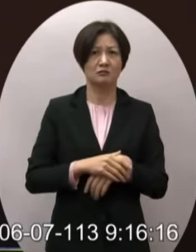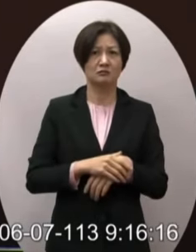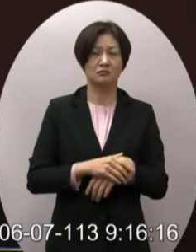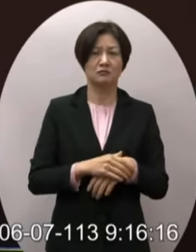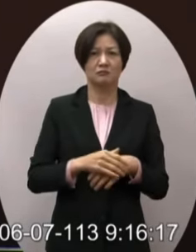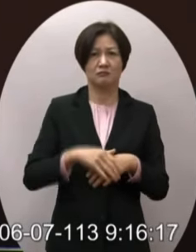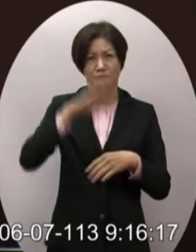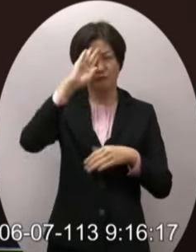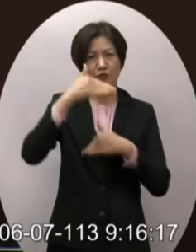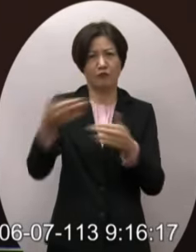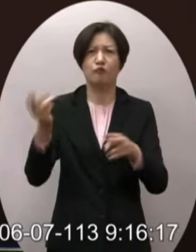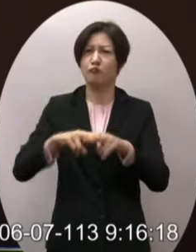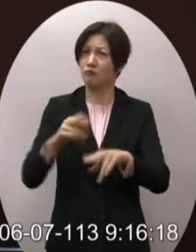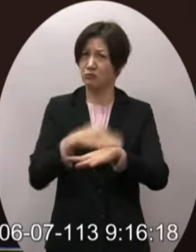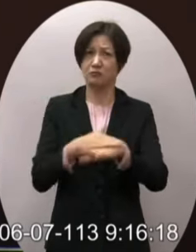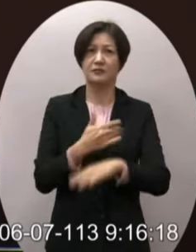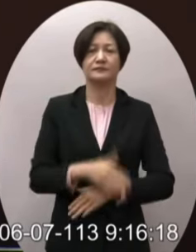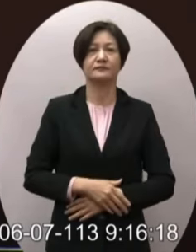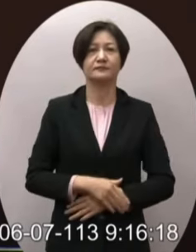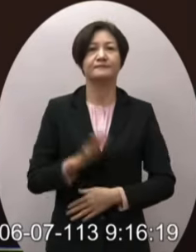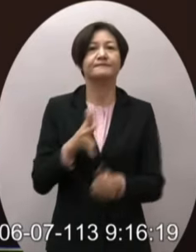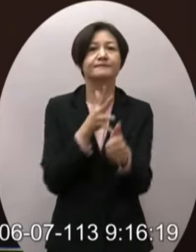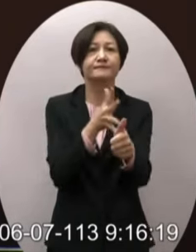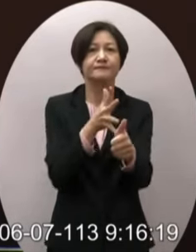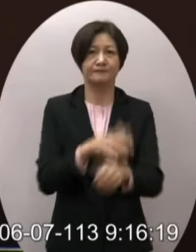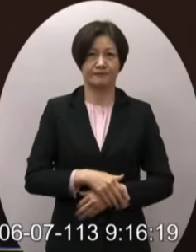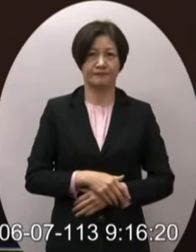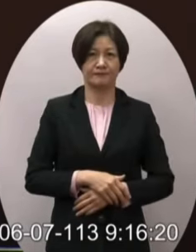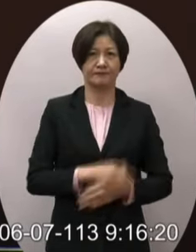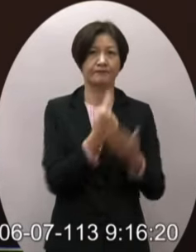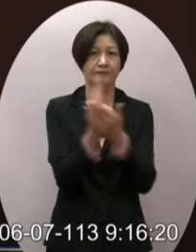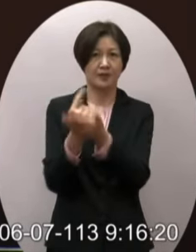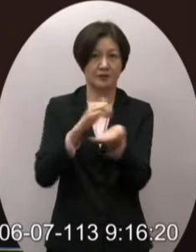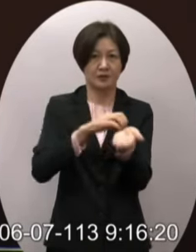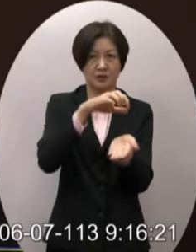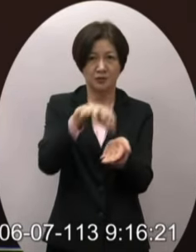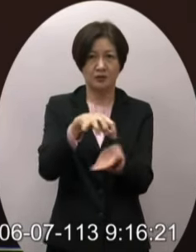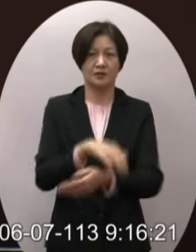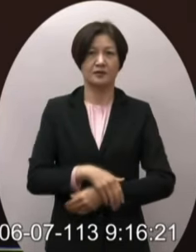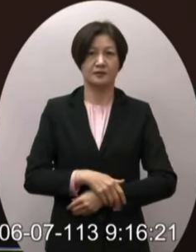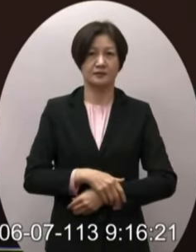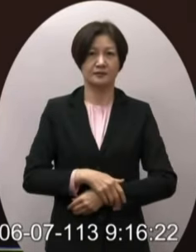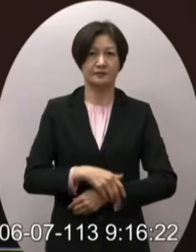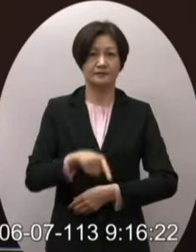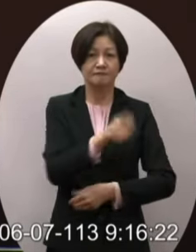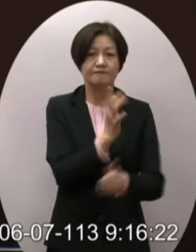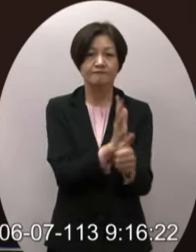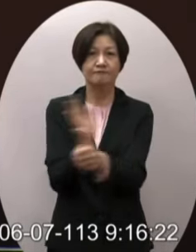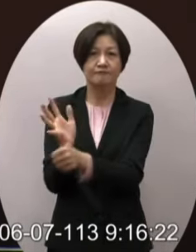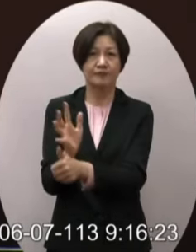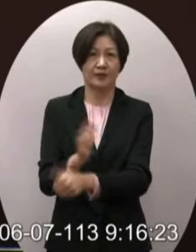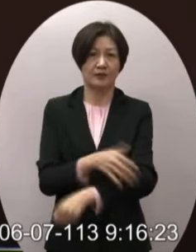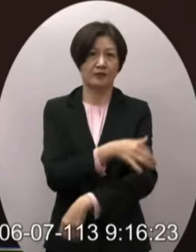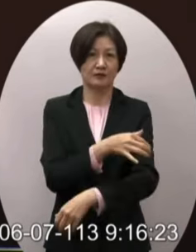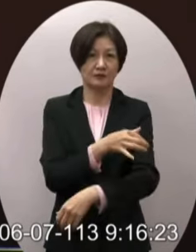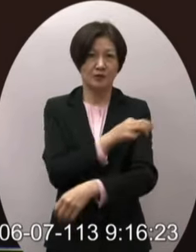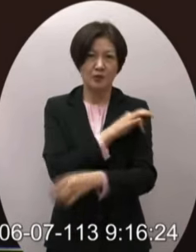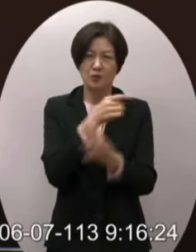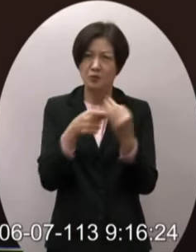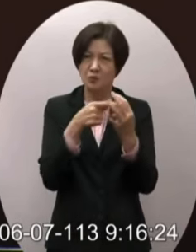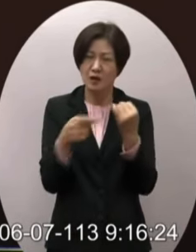潮。我要问，临床的每一家医院医疗现场几乎事态严